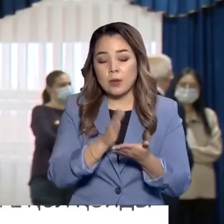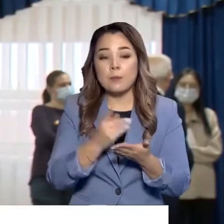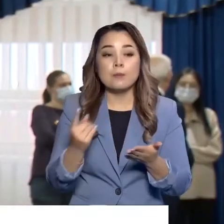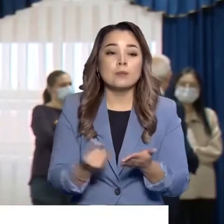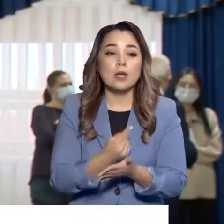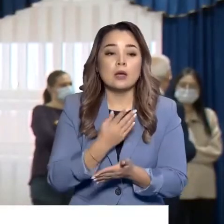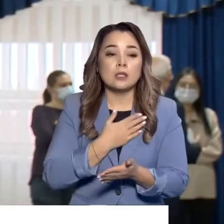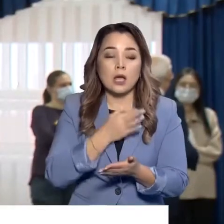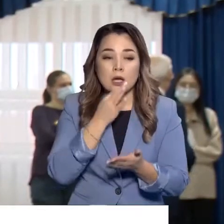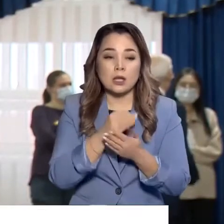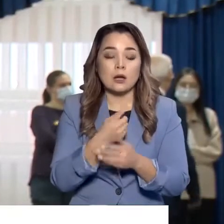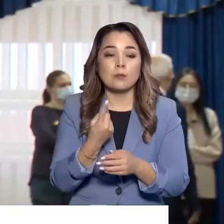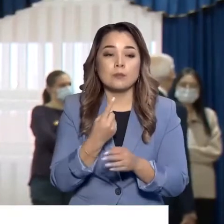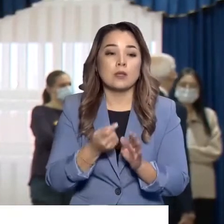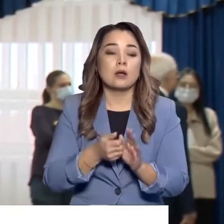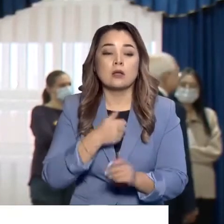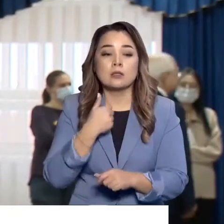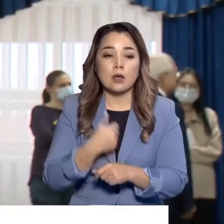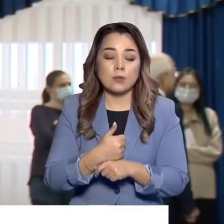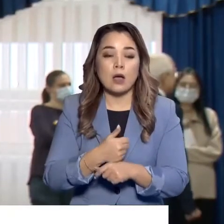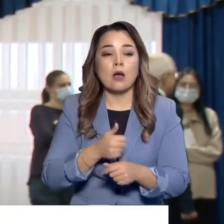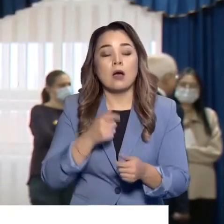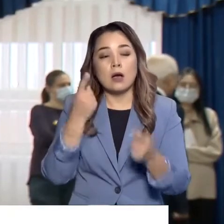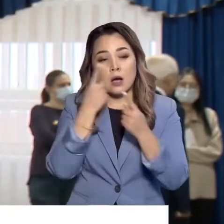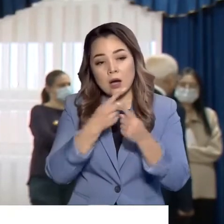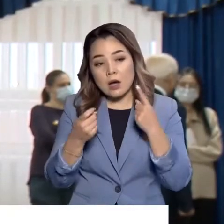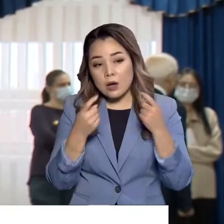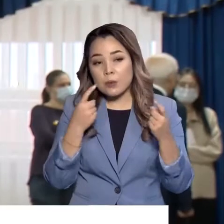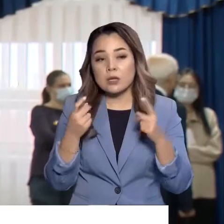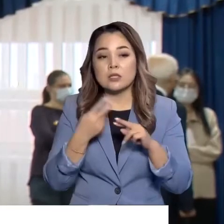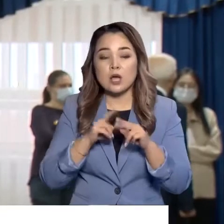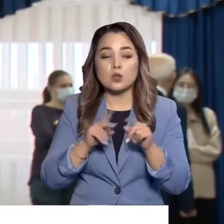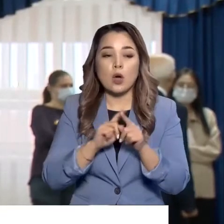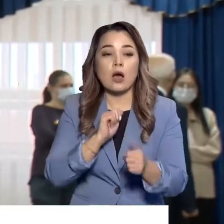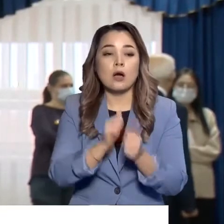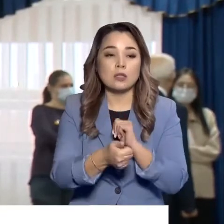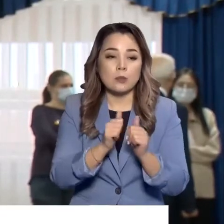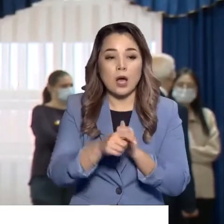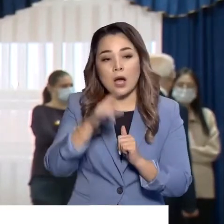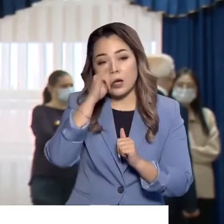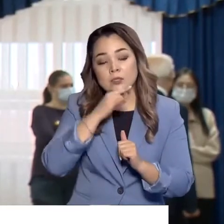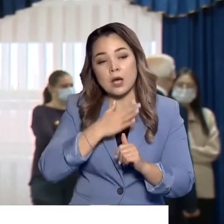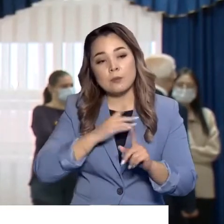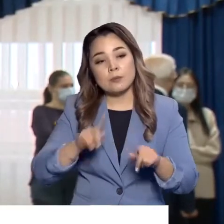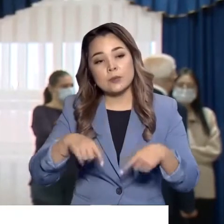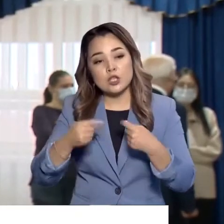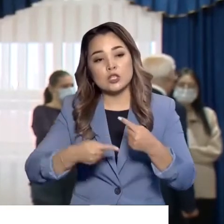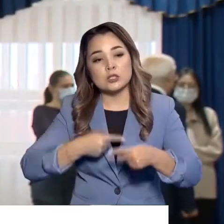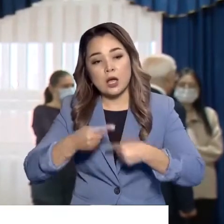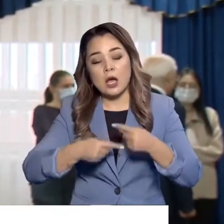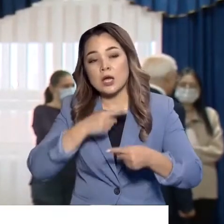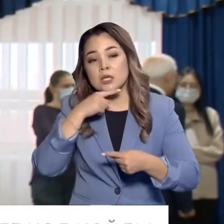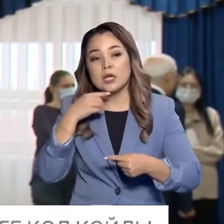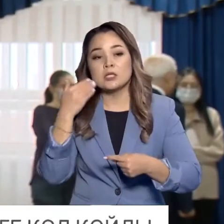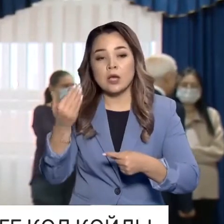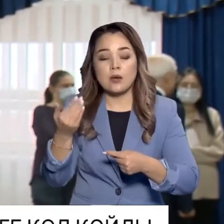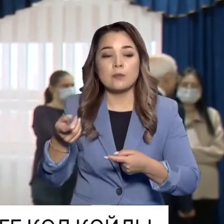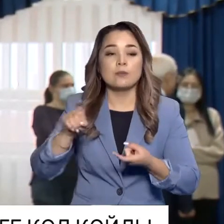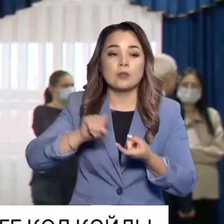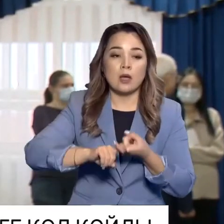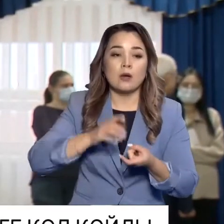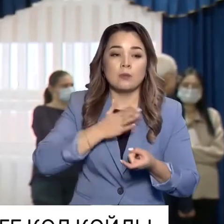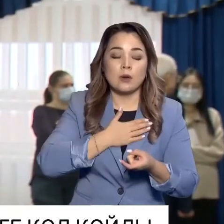бастысы ол ақпарат алмасу, Қазақстан туралы нақты деректерді біз арқылы, немесе Ресейдегі ақпаратты біз